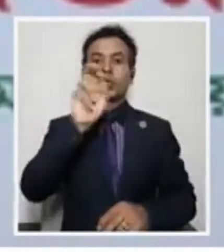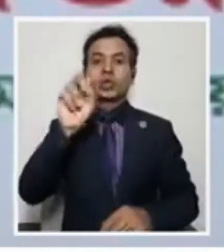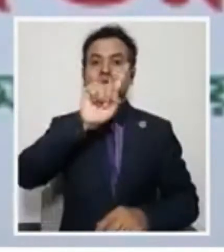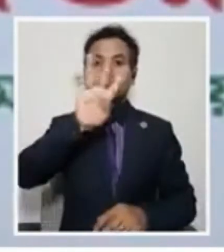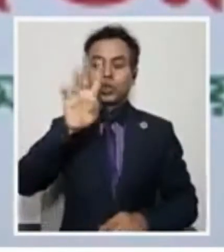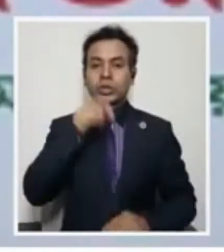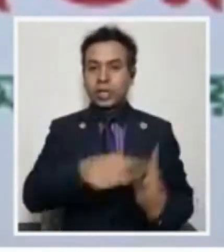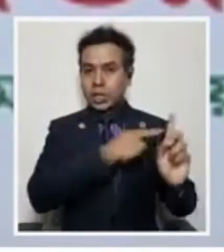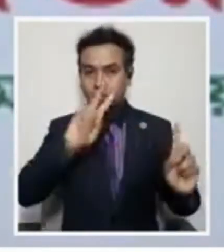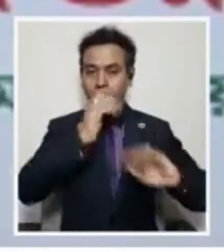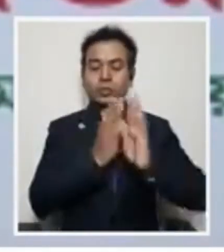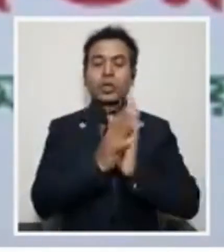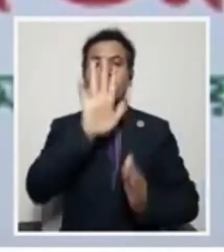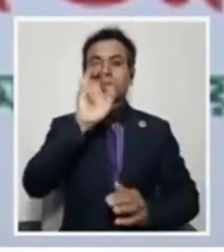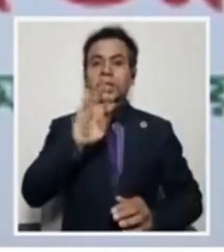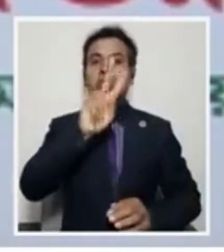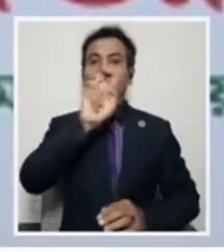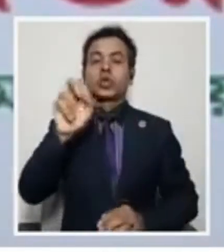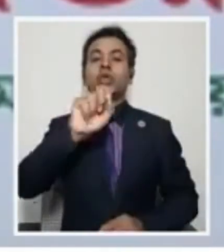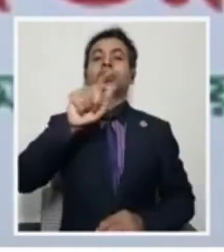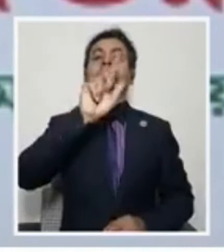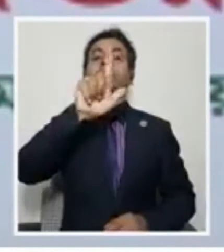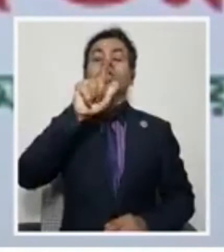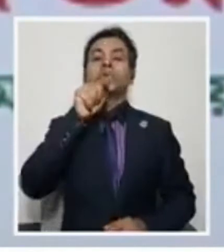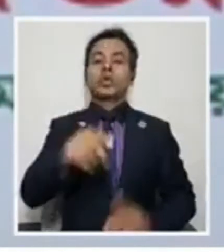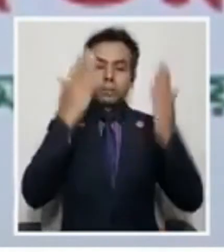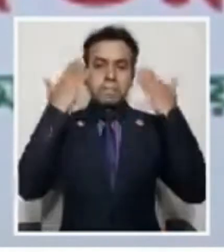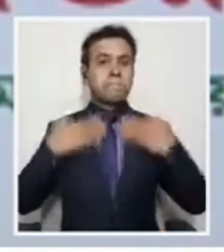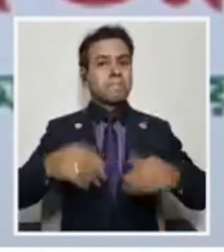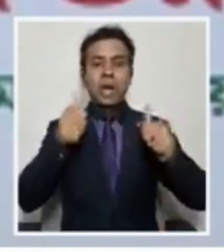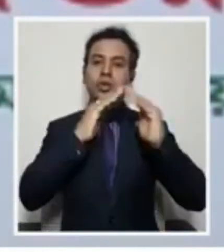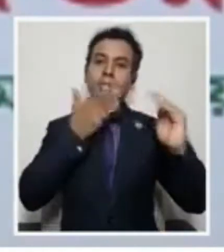আমাদের শনাক্ত বিবেচনায় রিকভারি রেট বা সুস্থতার হার